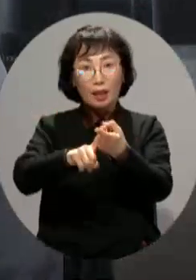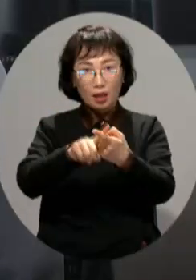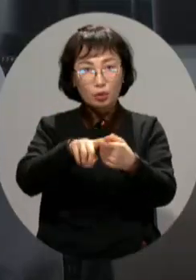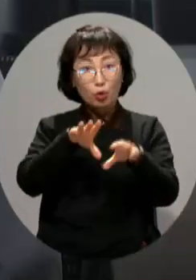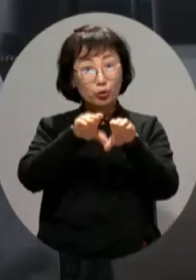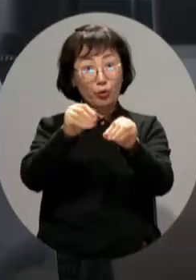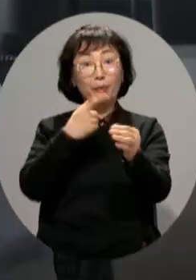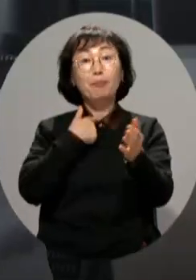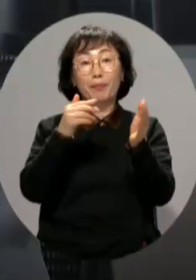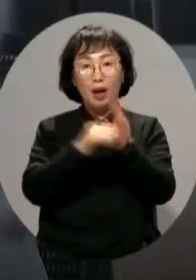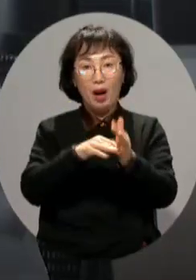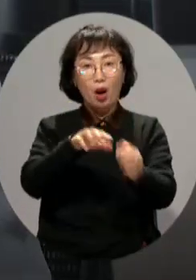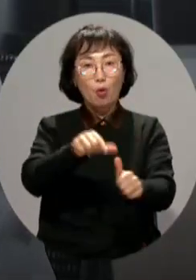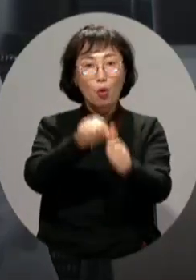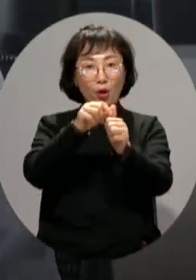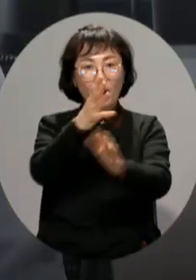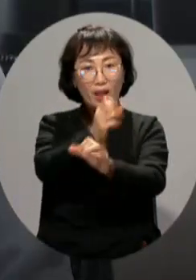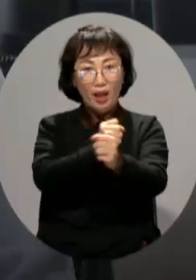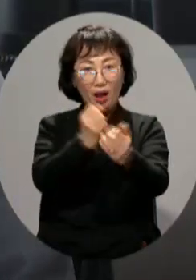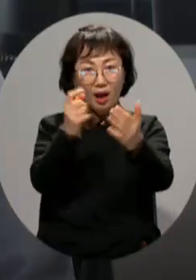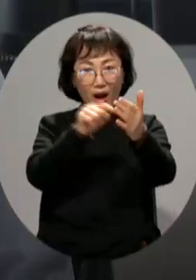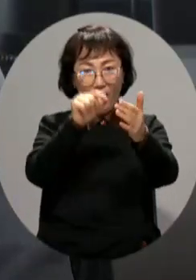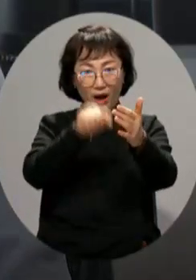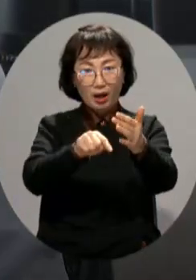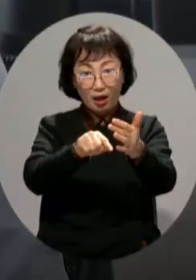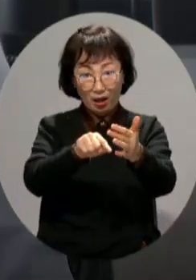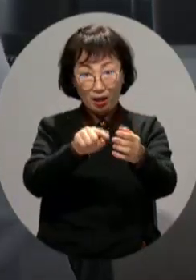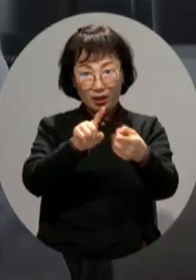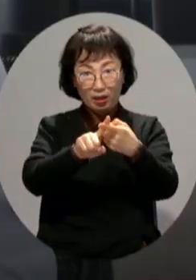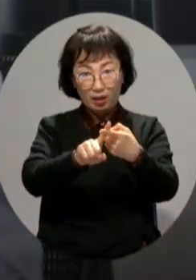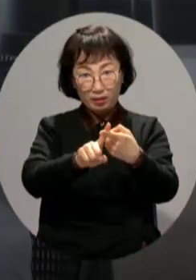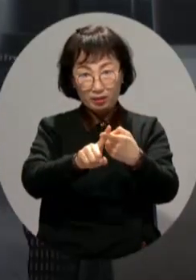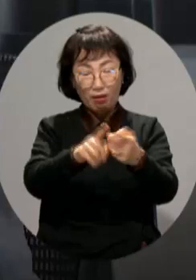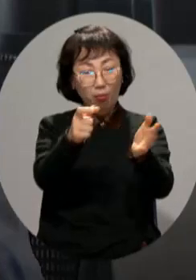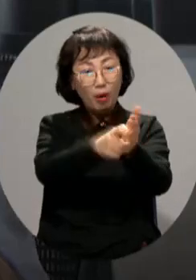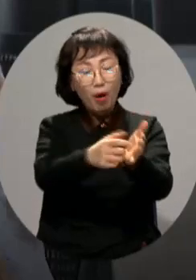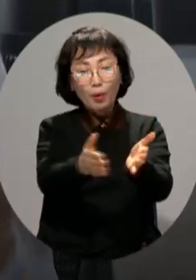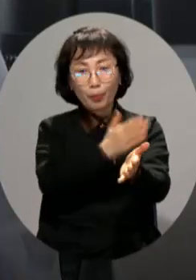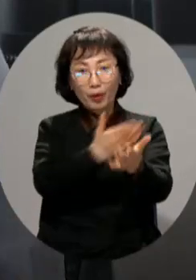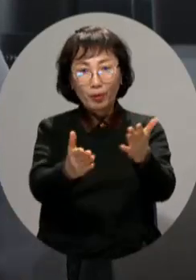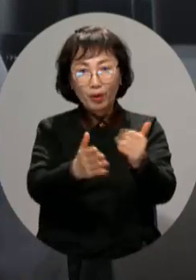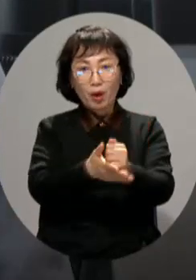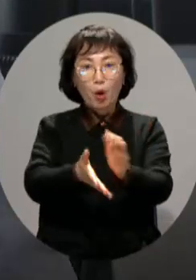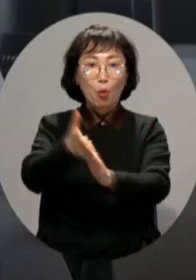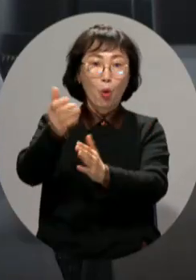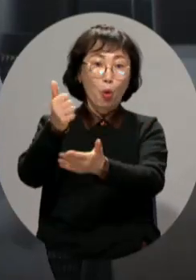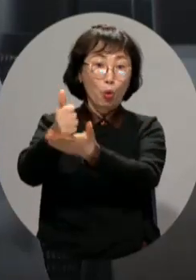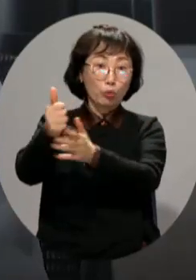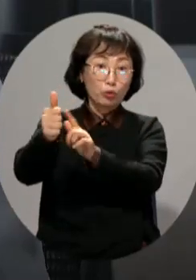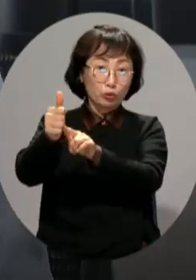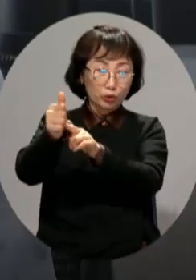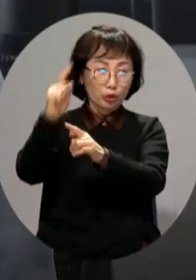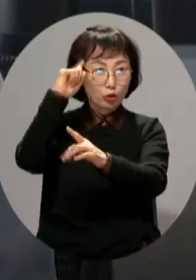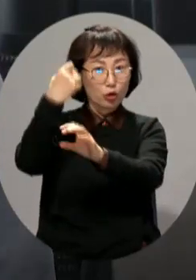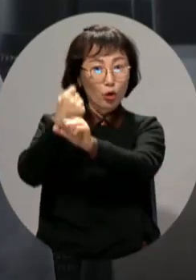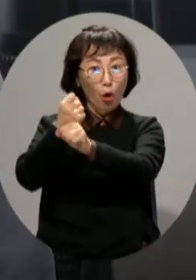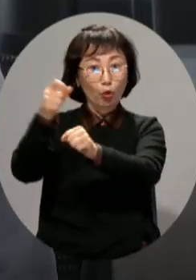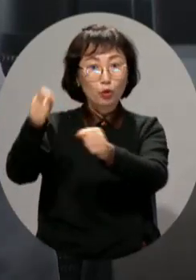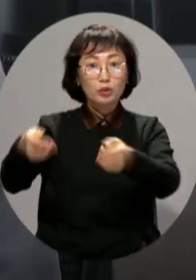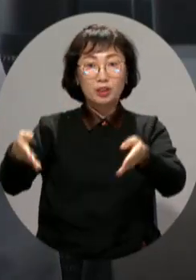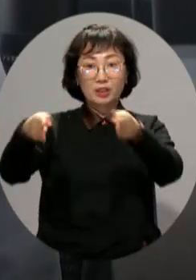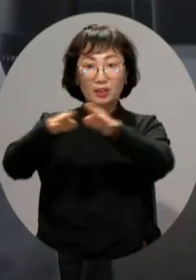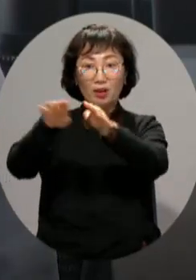말이죠 고용계약서에 과제가 적혀 있지 않았잖아요 있었으면 문제가 안 됐죠 본부 소속의 연구시설에